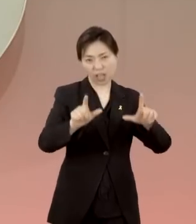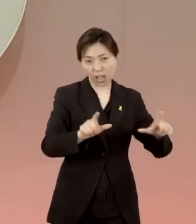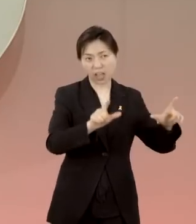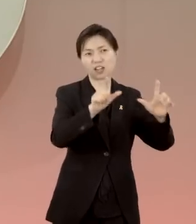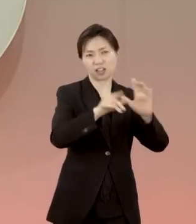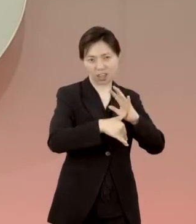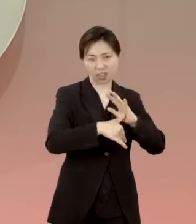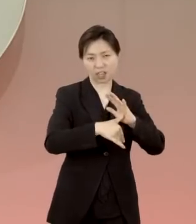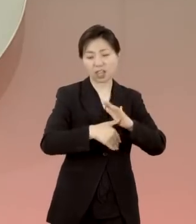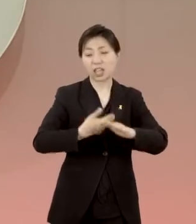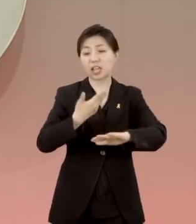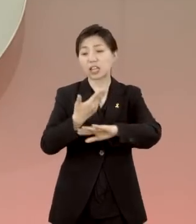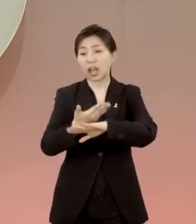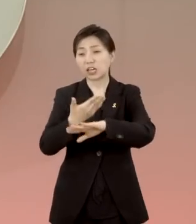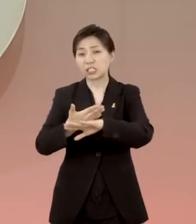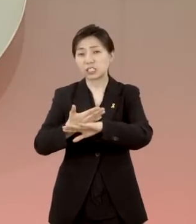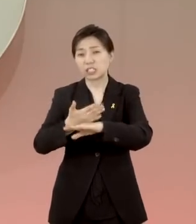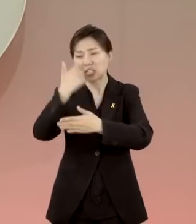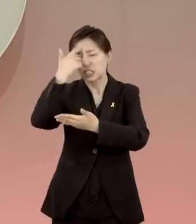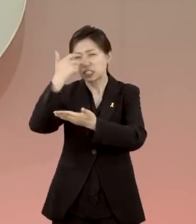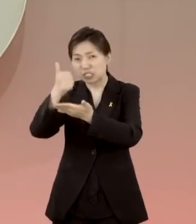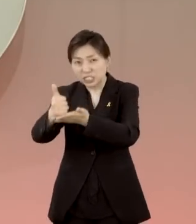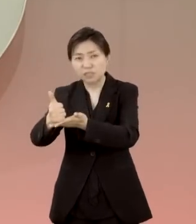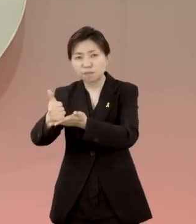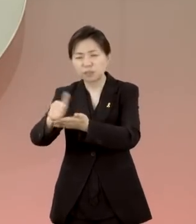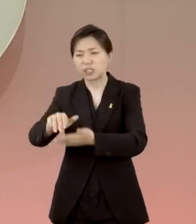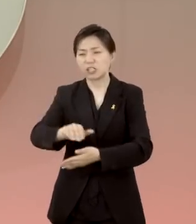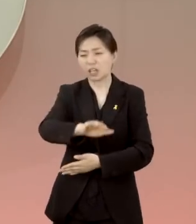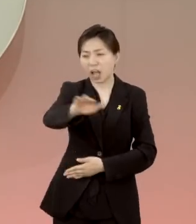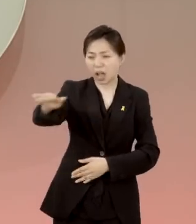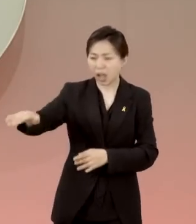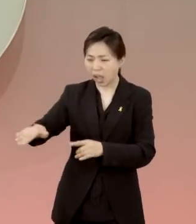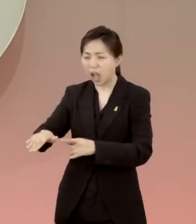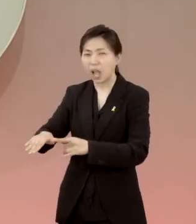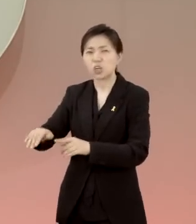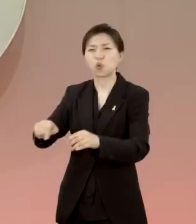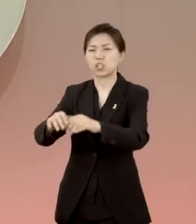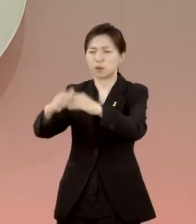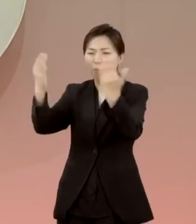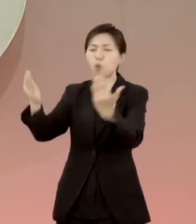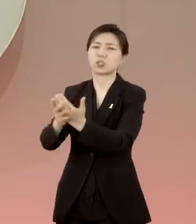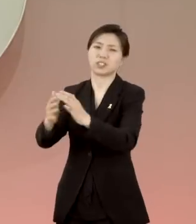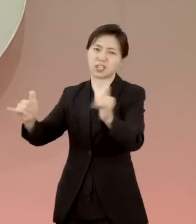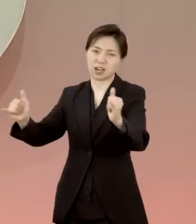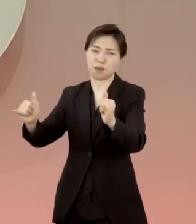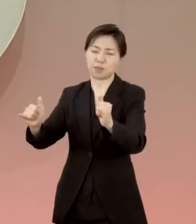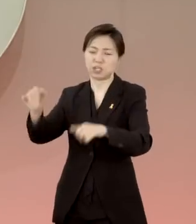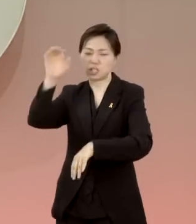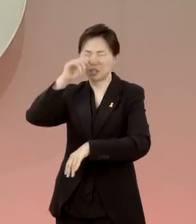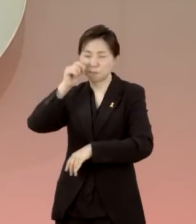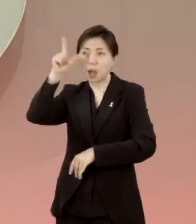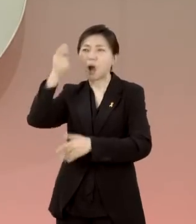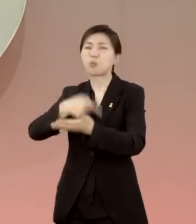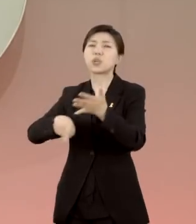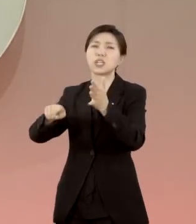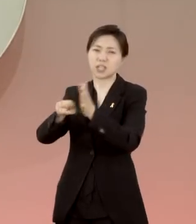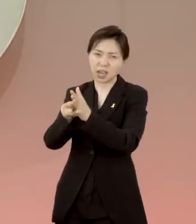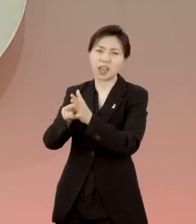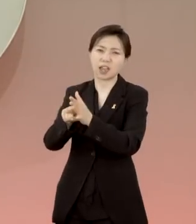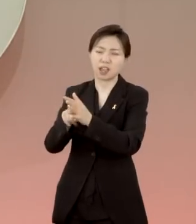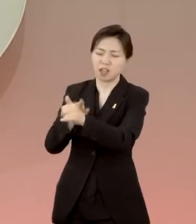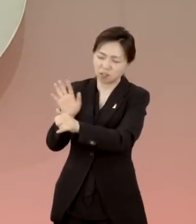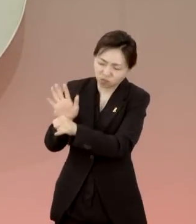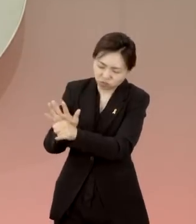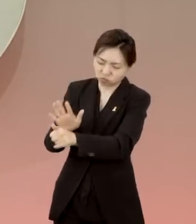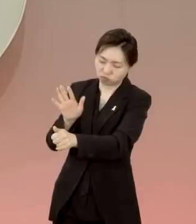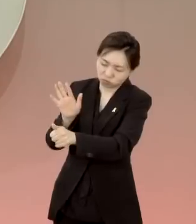다른 대중 스님들이 수행에 집중하고 전념할 수 있도록 열심히 노력하고